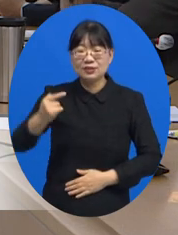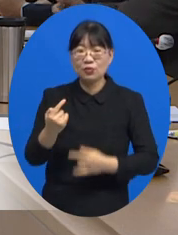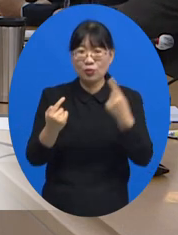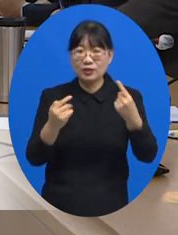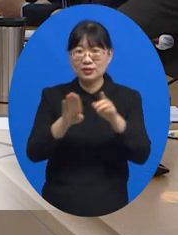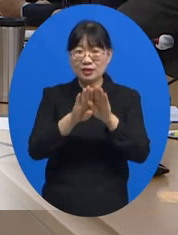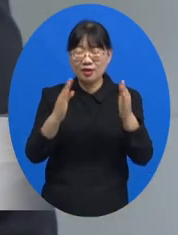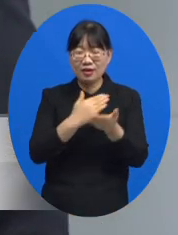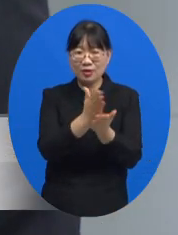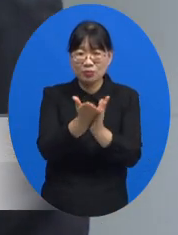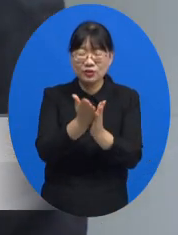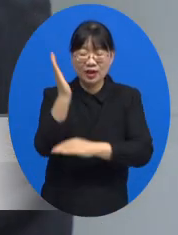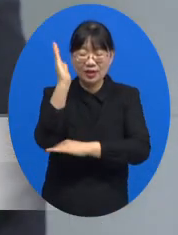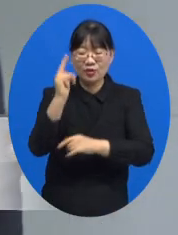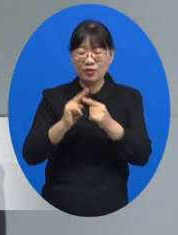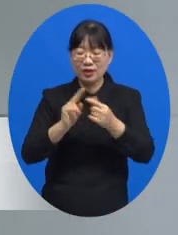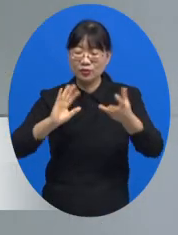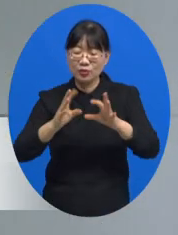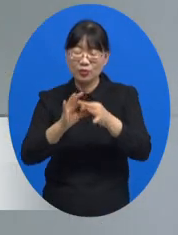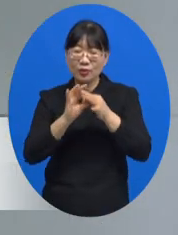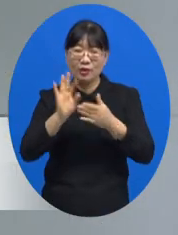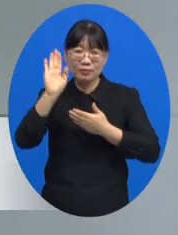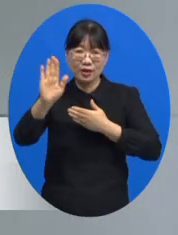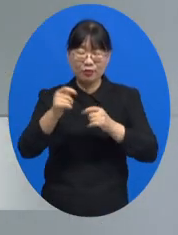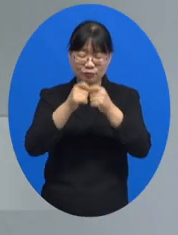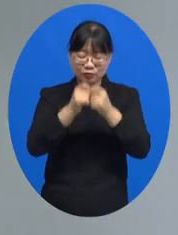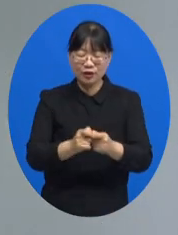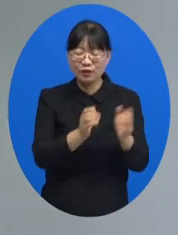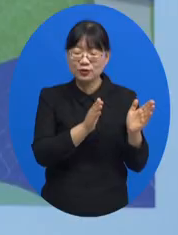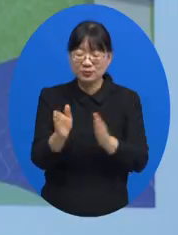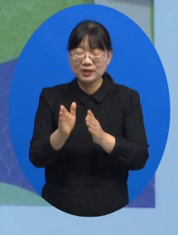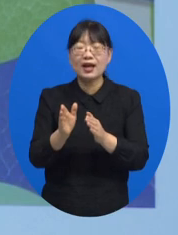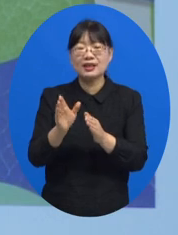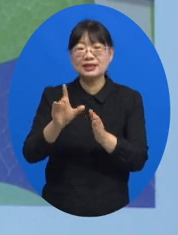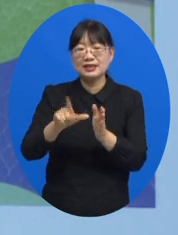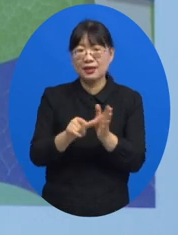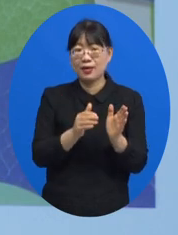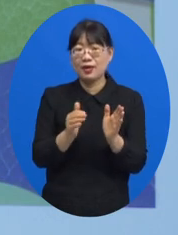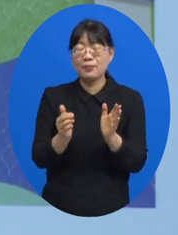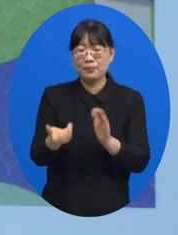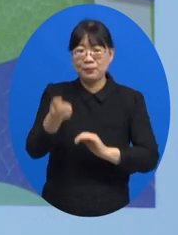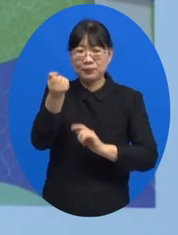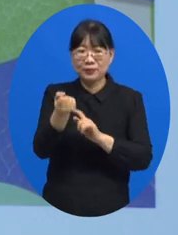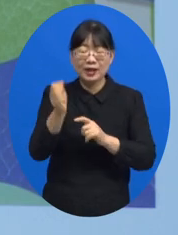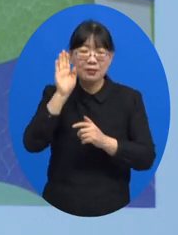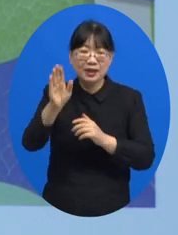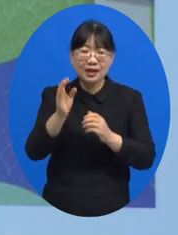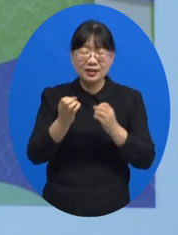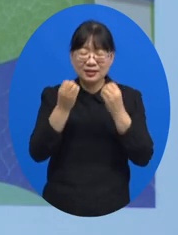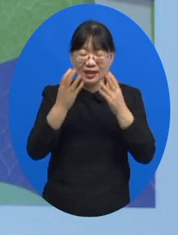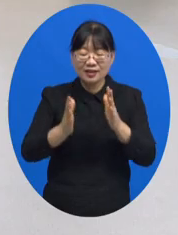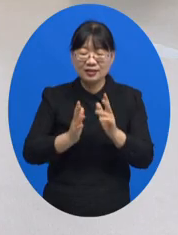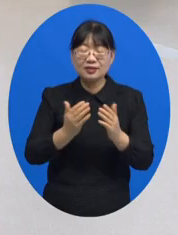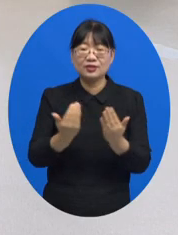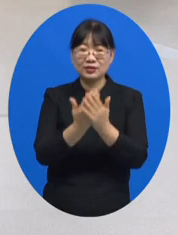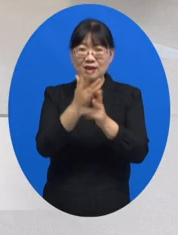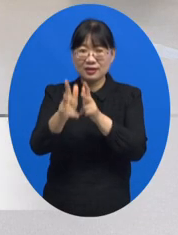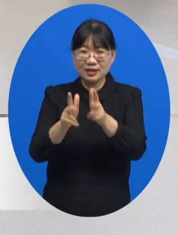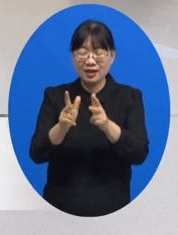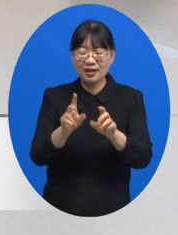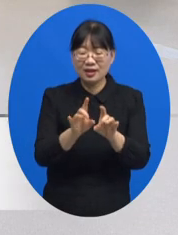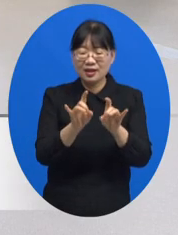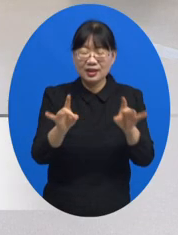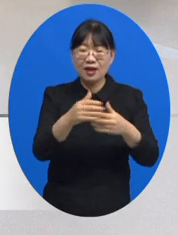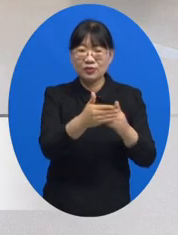전문가들의 강연과 토론을 통해 미래를 구체적으로 고민하는 시간을 마련한 겁니다 주제는 미래 신성장 산업